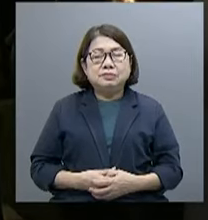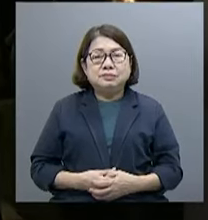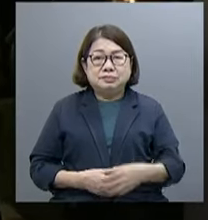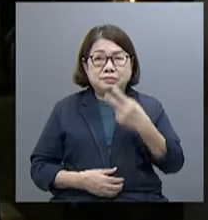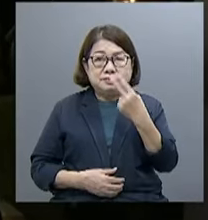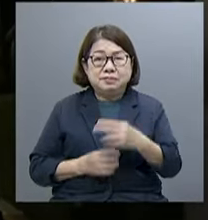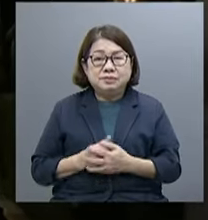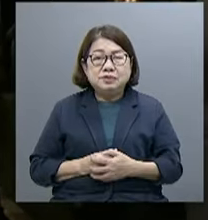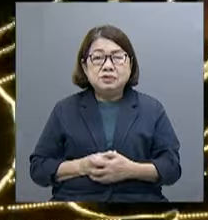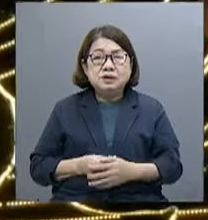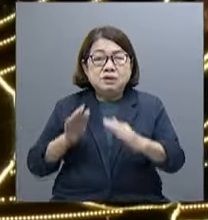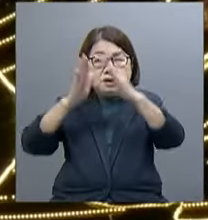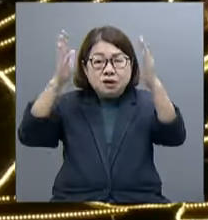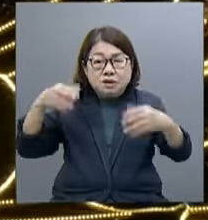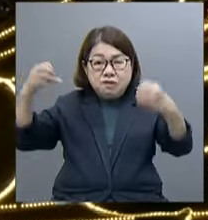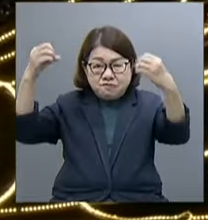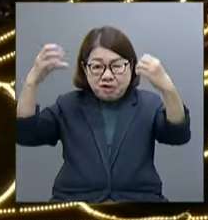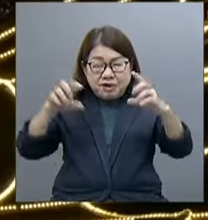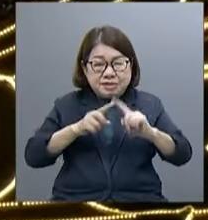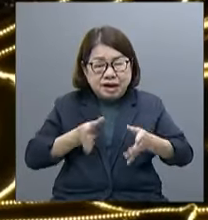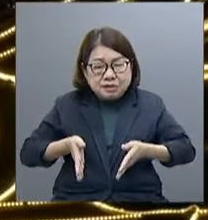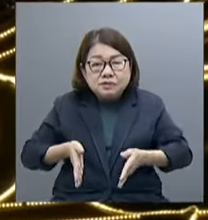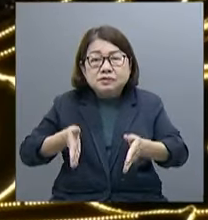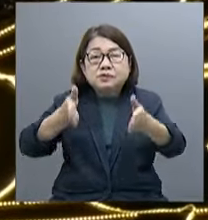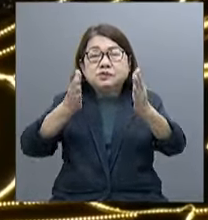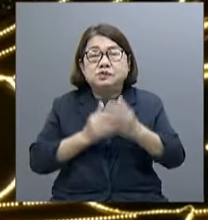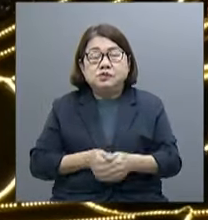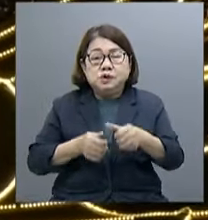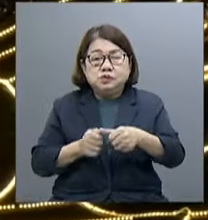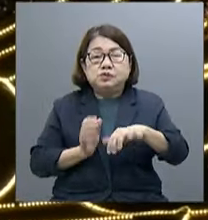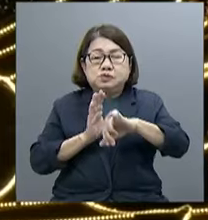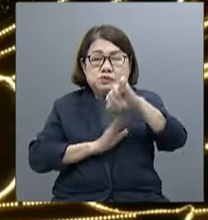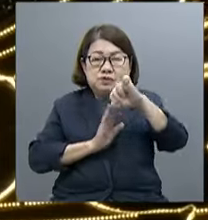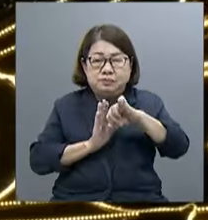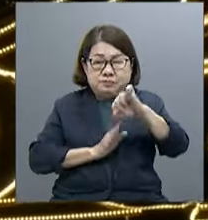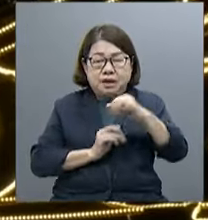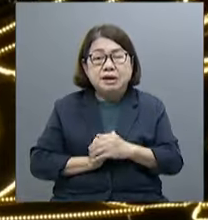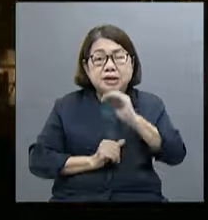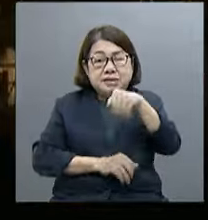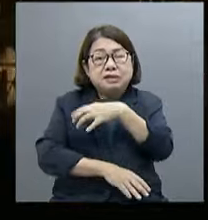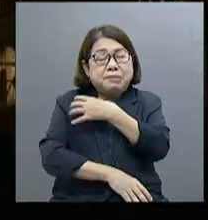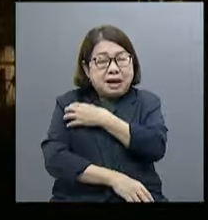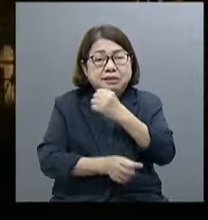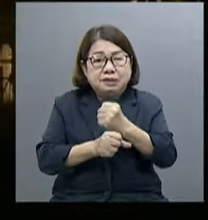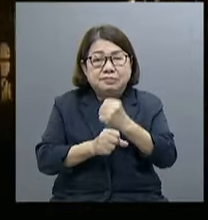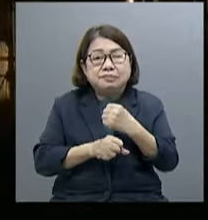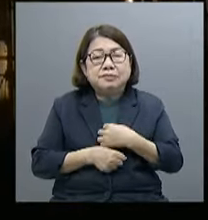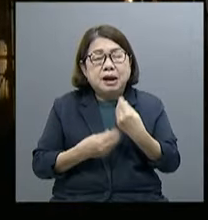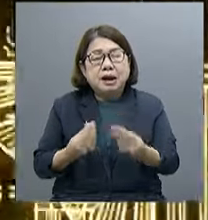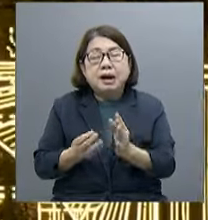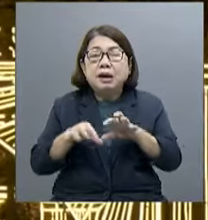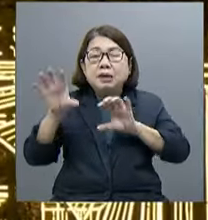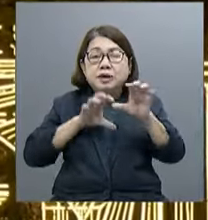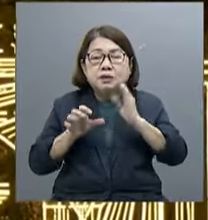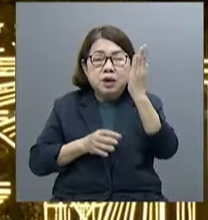ภาพความสวยงามของซุ้มไฟบนถนนท่าแพอำเภอเมืองเชียงใหม่ที่เทศบาลนครเชียงใหม่จัดทำขึ้นเพื่อตกแต่งเมืองเฉลิมฉลองประเพณียี่เป็